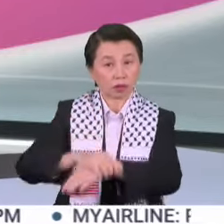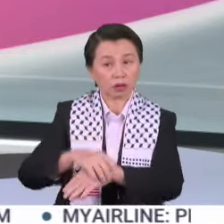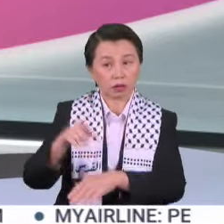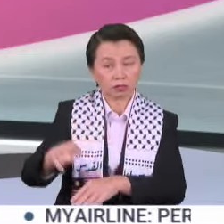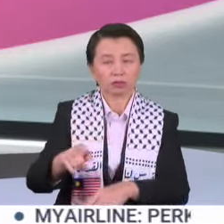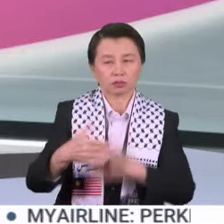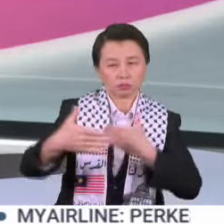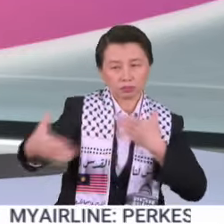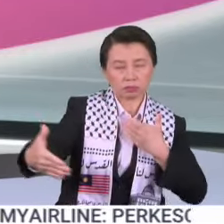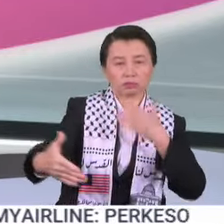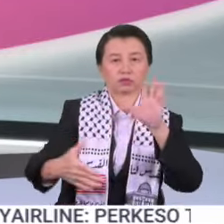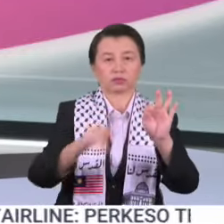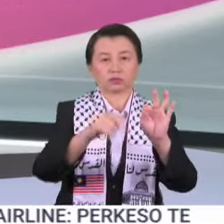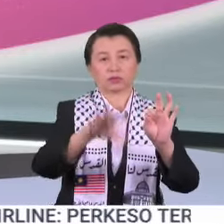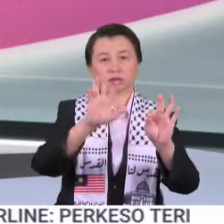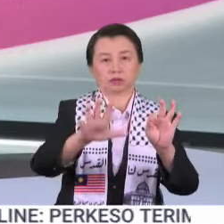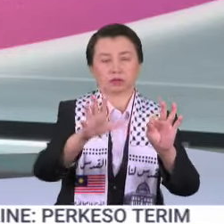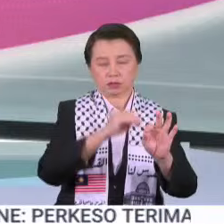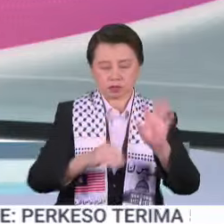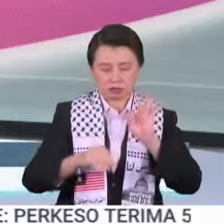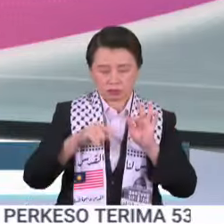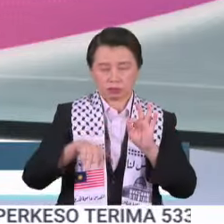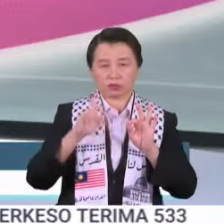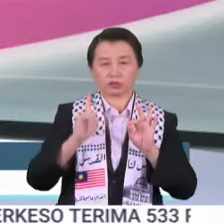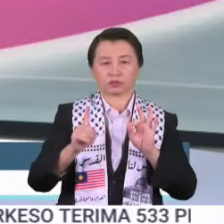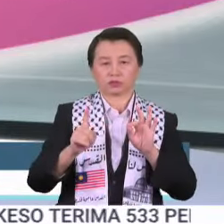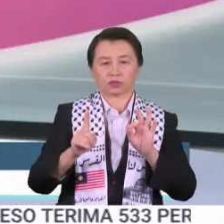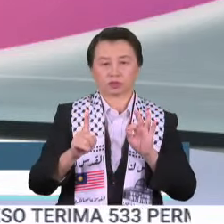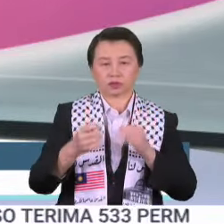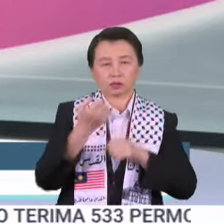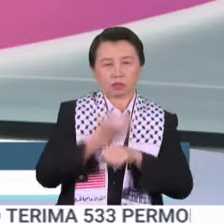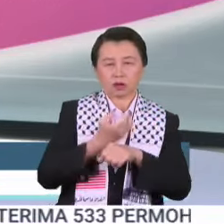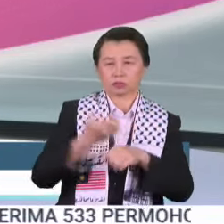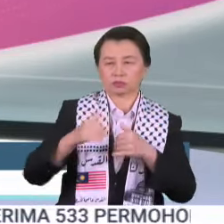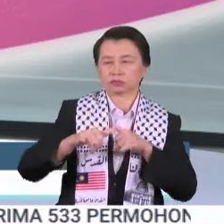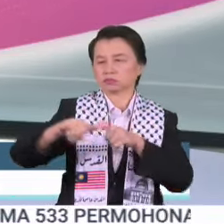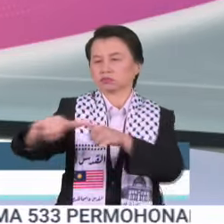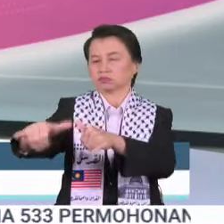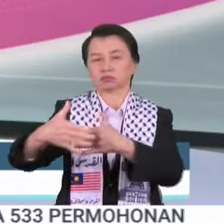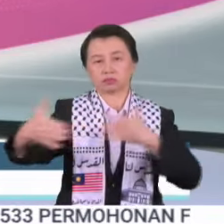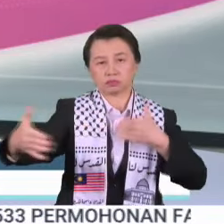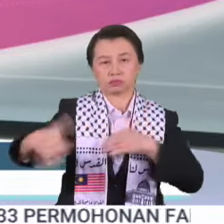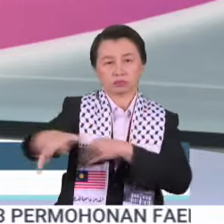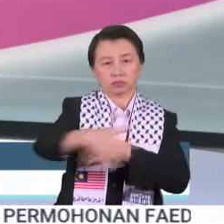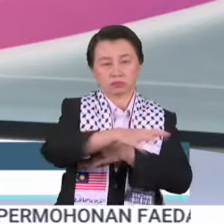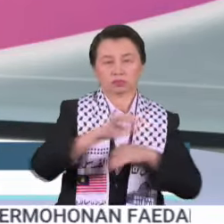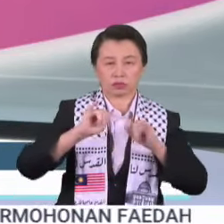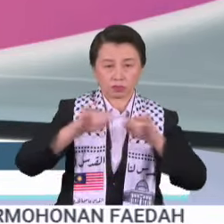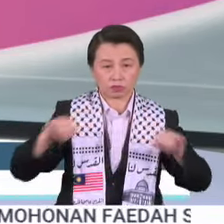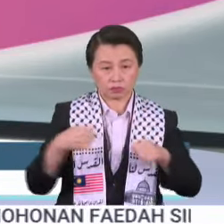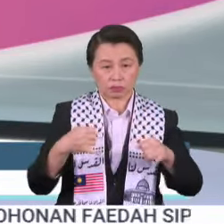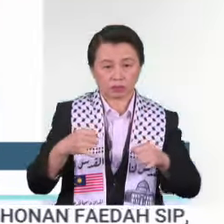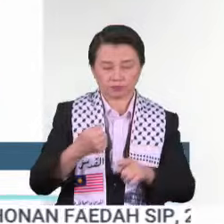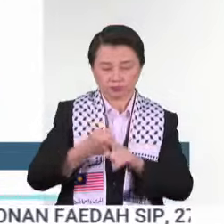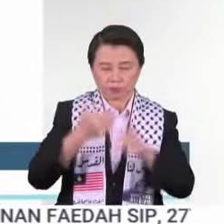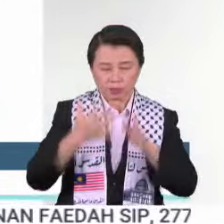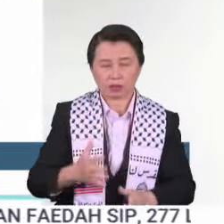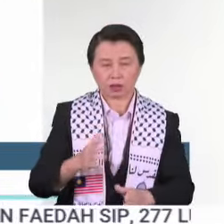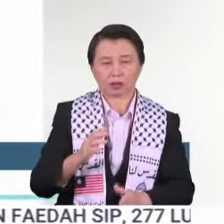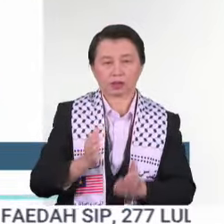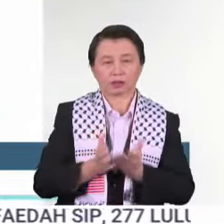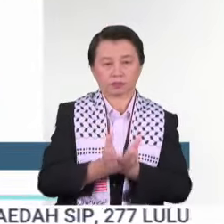kedudukan 9.5 dan 9.1 batu nautika barat daya Sungai Tiang Perak pada Jumaat. Pengarah Maritim